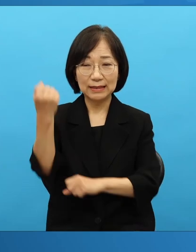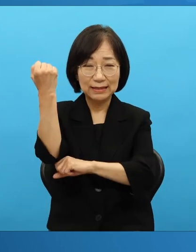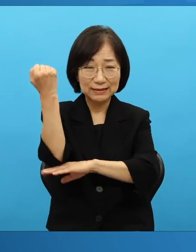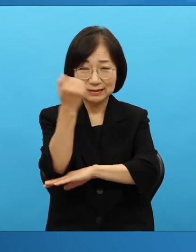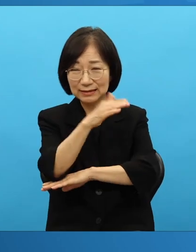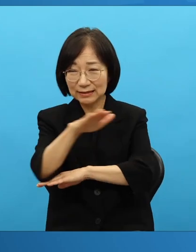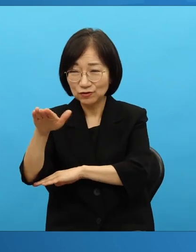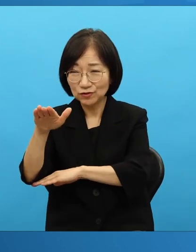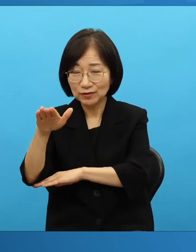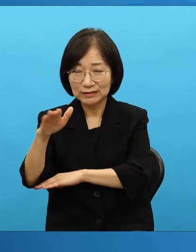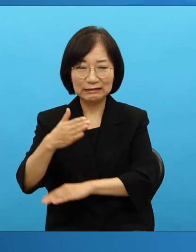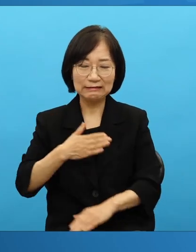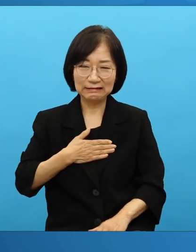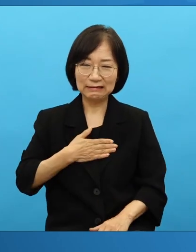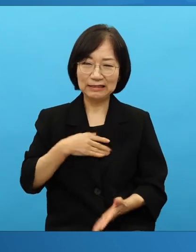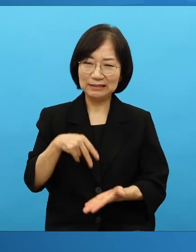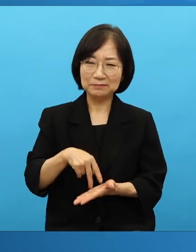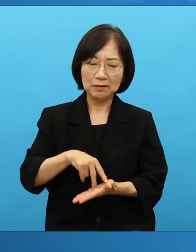두세요.